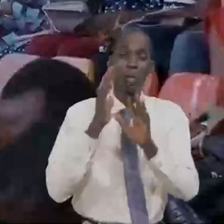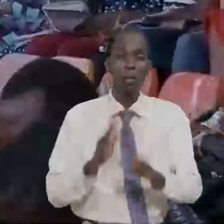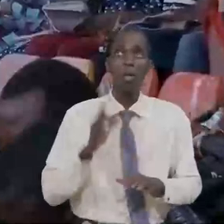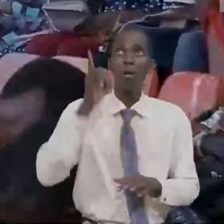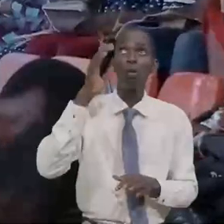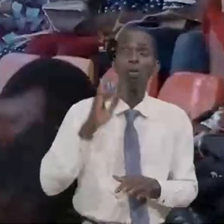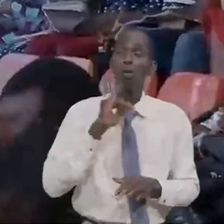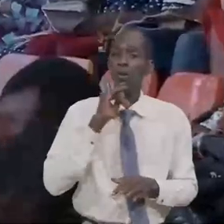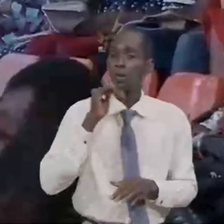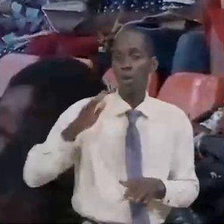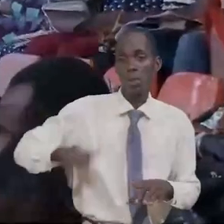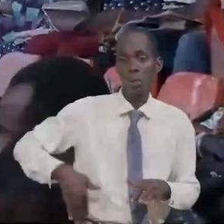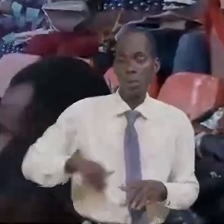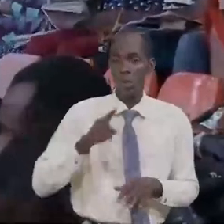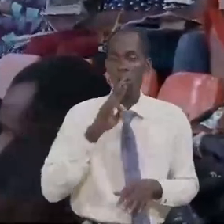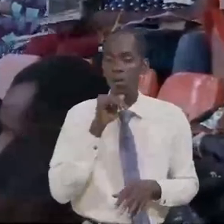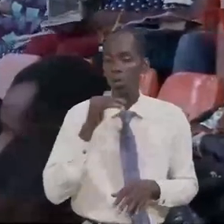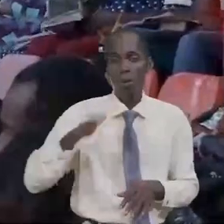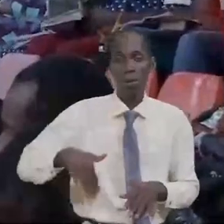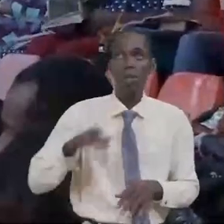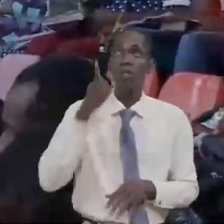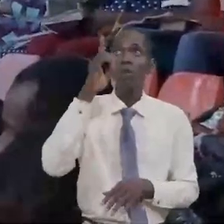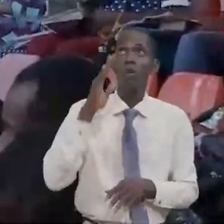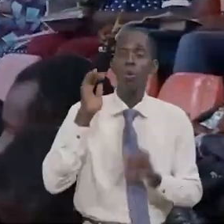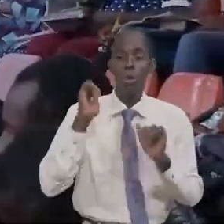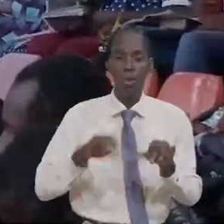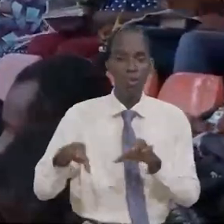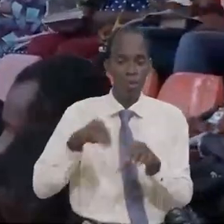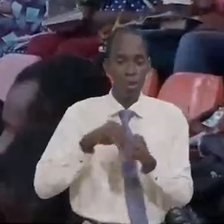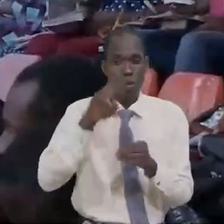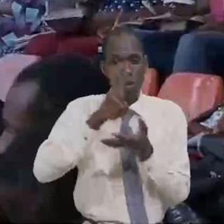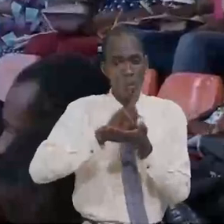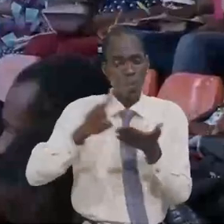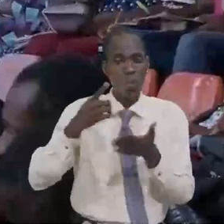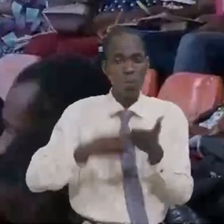peuvent faire en une semaine ce qui n'a jamais été fait en disant